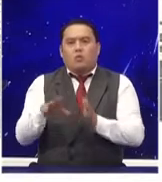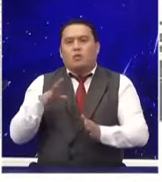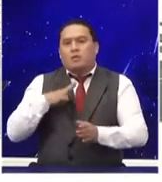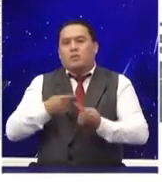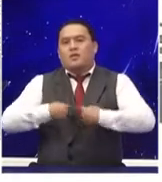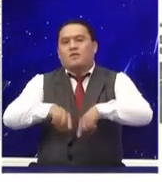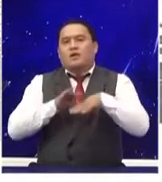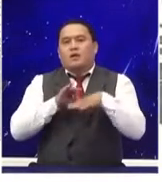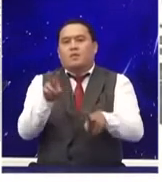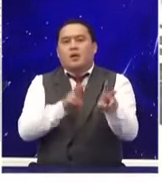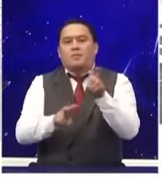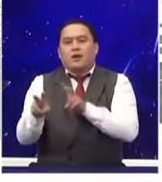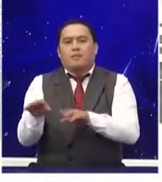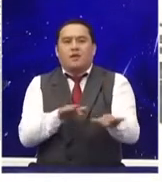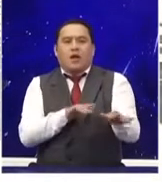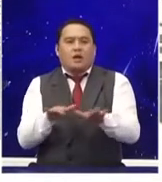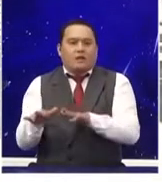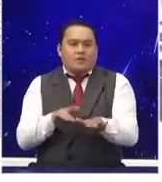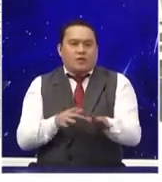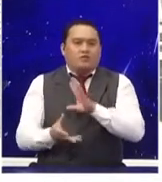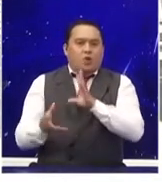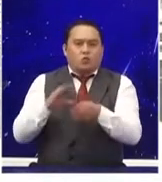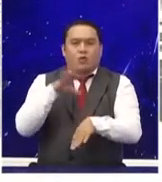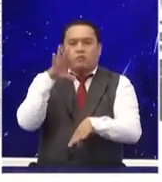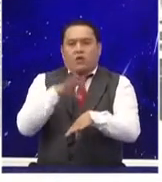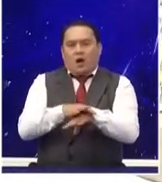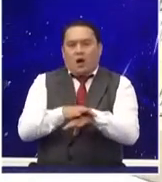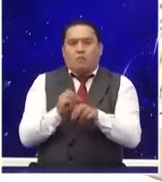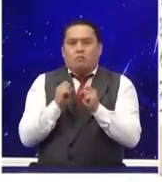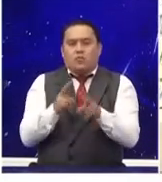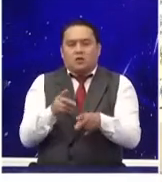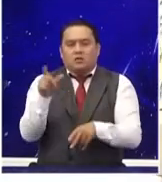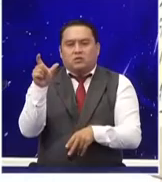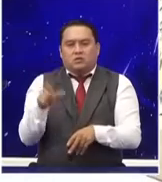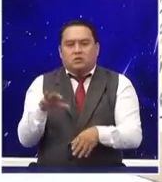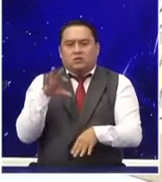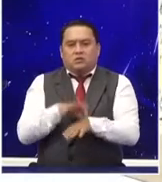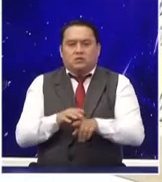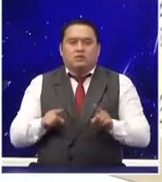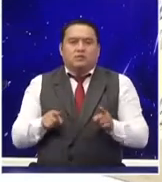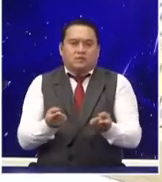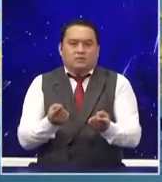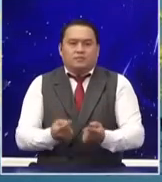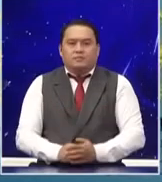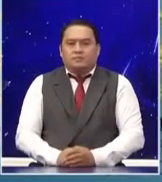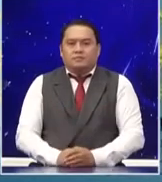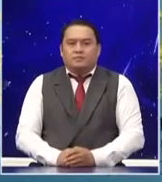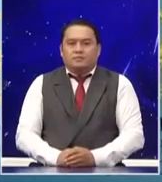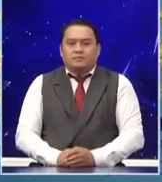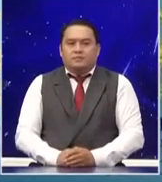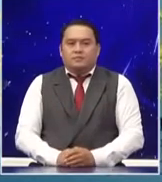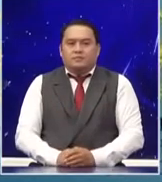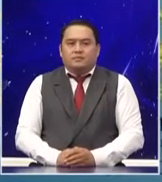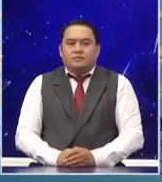полицейскими были проведены оперативно-розыскные мероприятия, в результате которых особо опасный рецидивист и был задержан. Подозреваемому